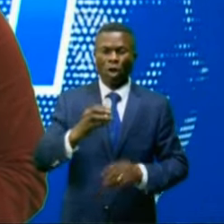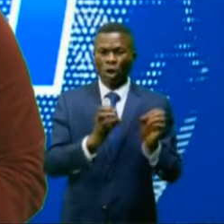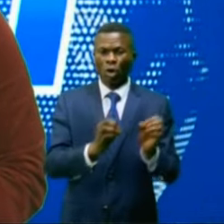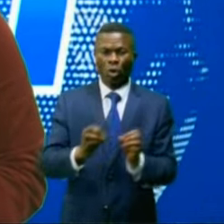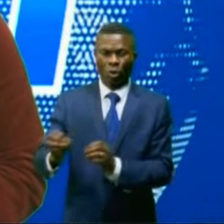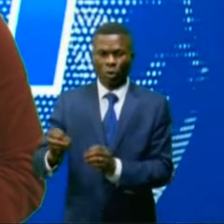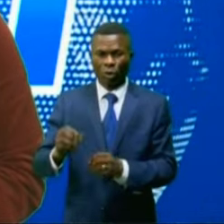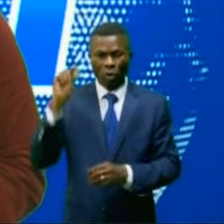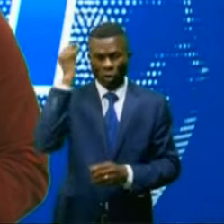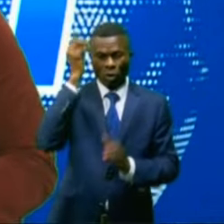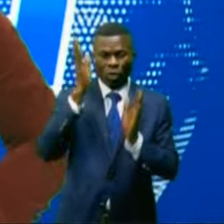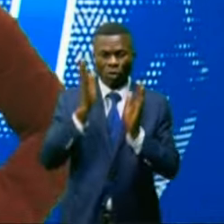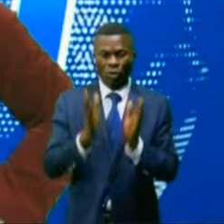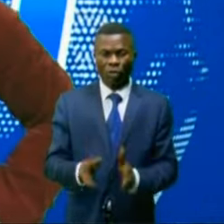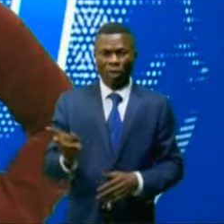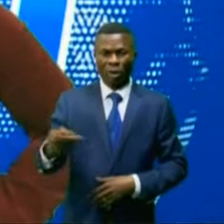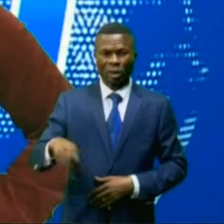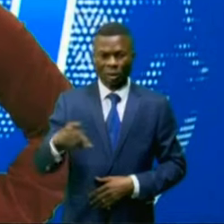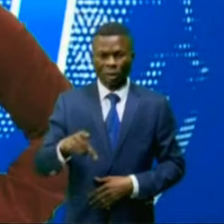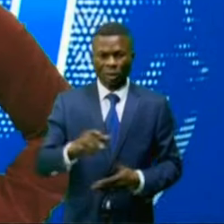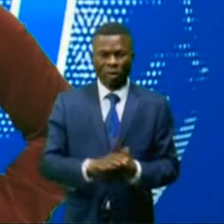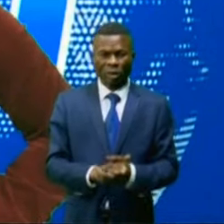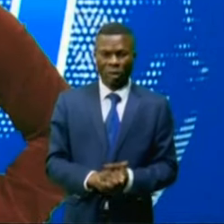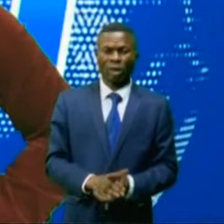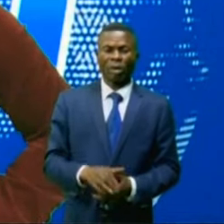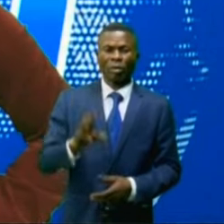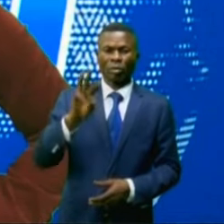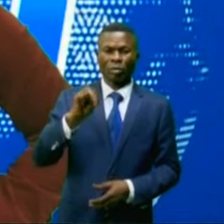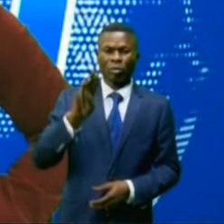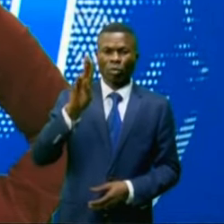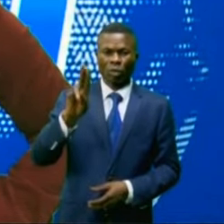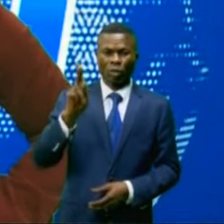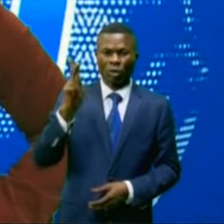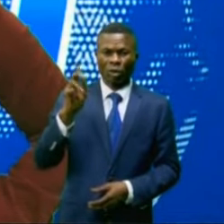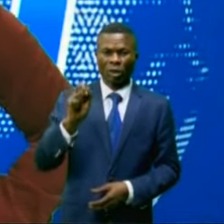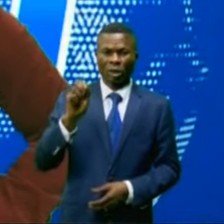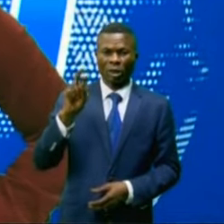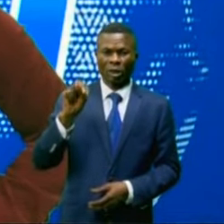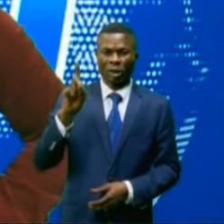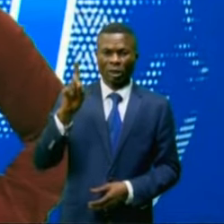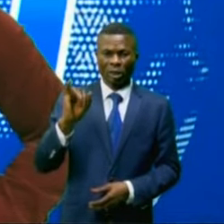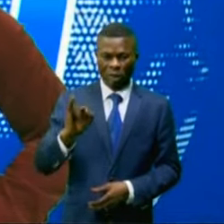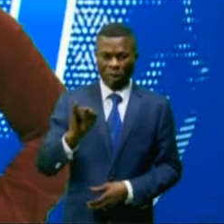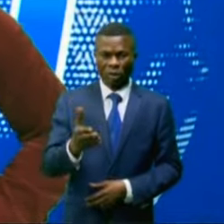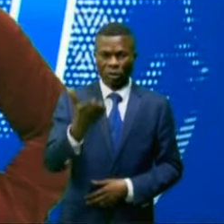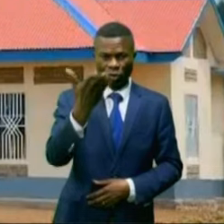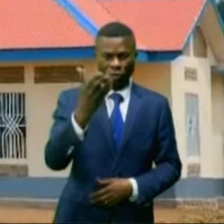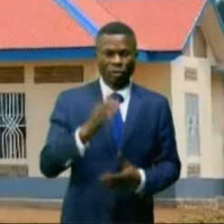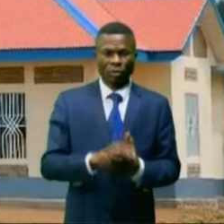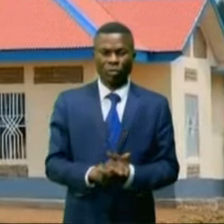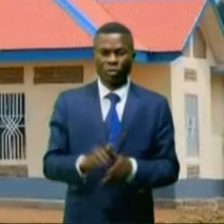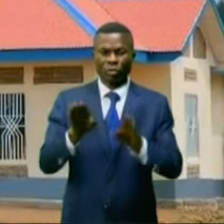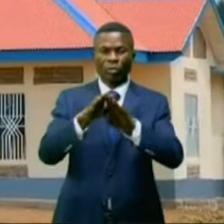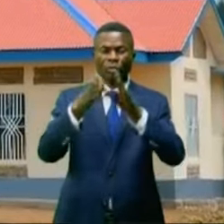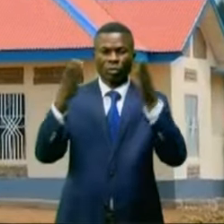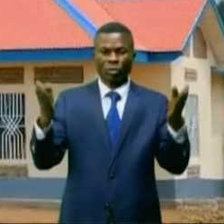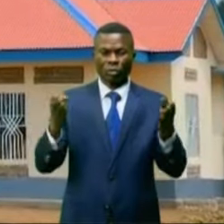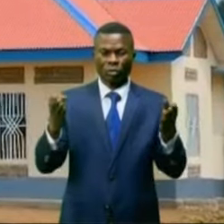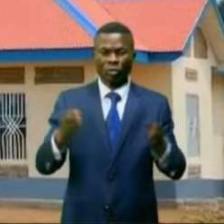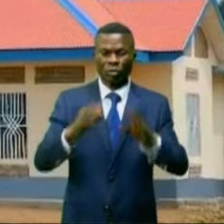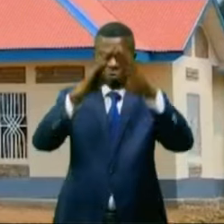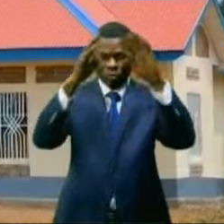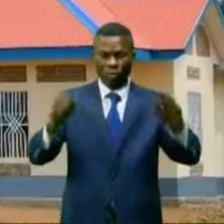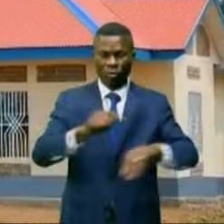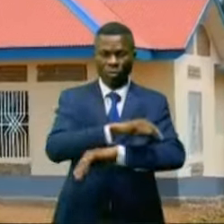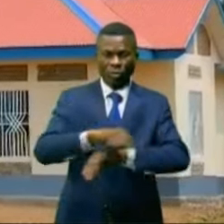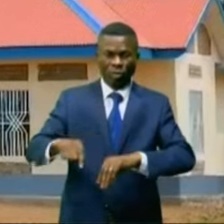le gouverneur de province Crispin Mukendi Wabukasa. Reportage. L'inauguration du bâtiment administratif